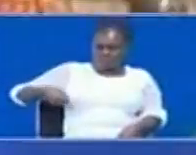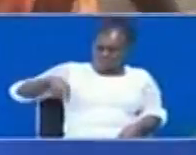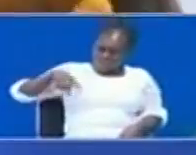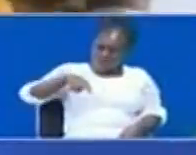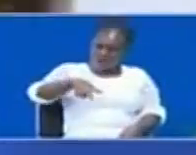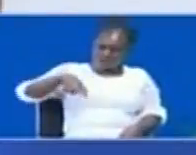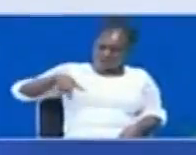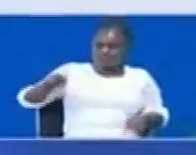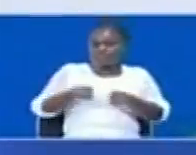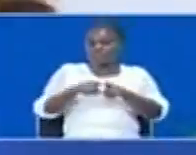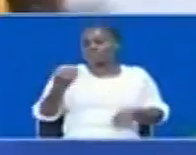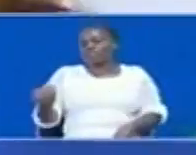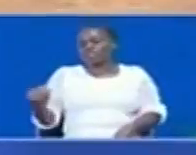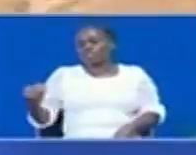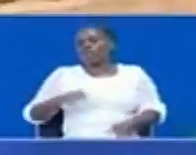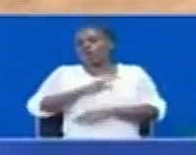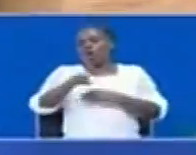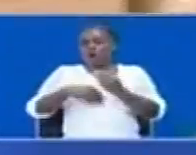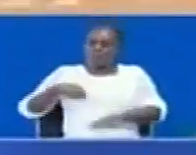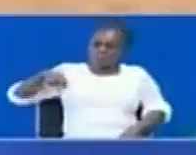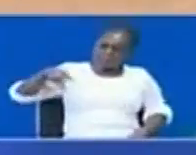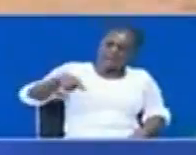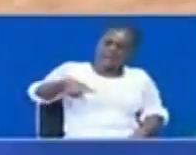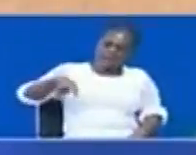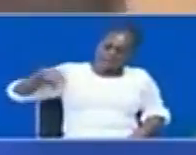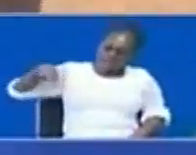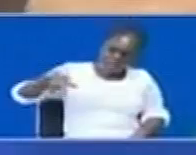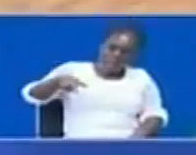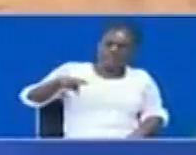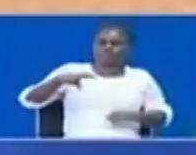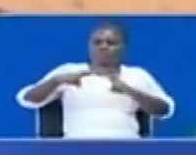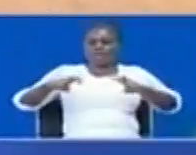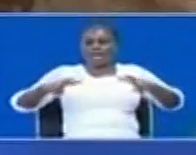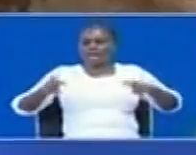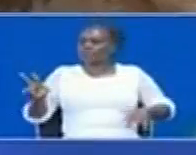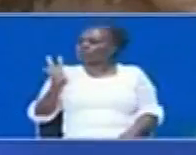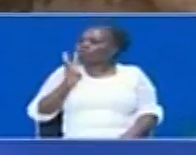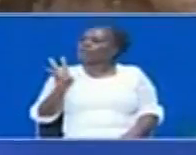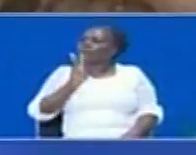mama hata watoto, wote wako kiguu na njia kutafuta maji yaliyokuwa adimu.